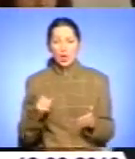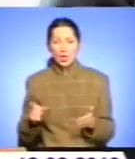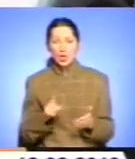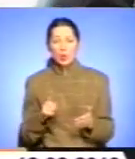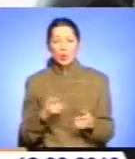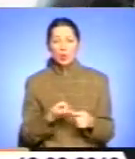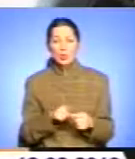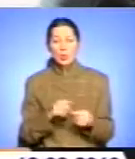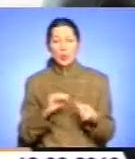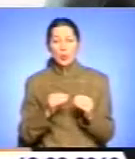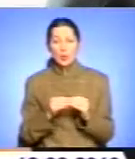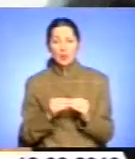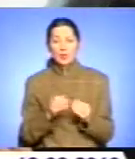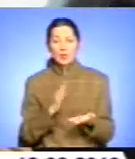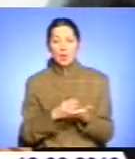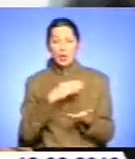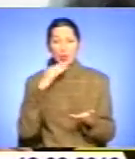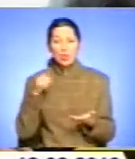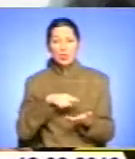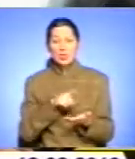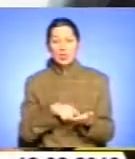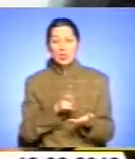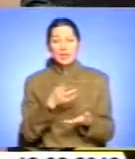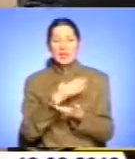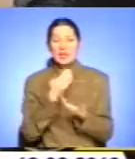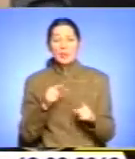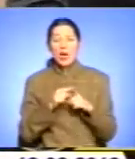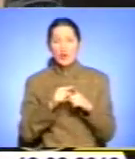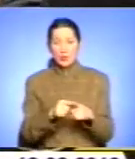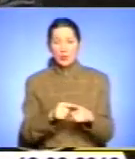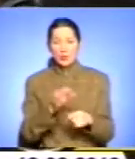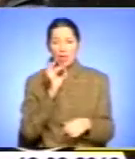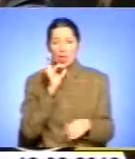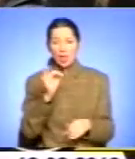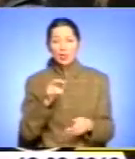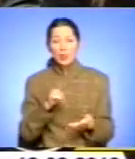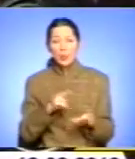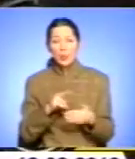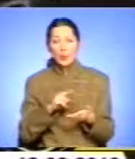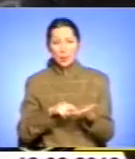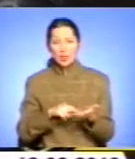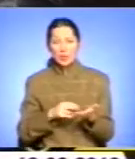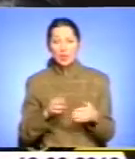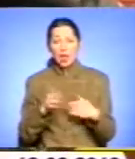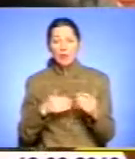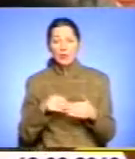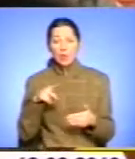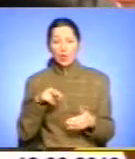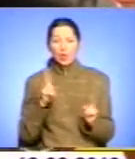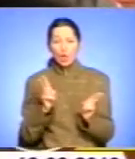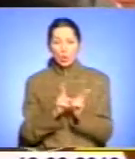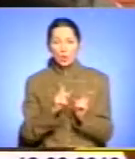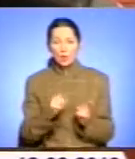проблем. Чимало з'являється запитань, на які нема чіткої відповіді, кажуть податківці. Але фахівці йдуть на зустріч платникам